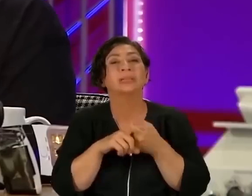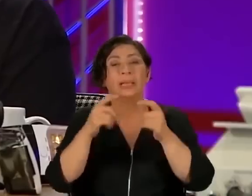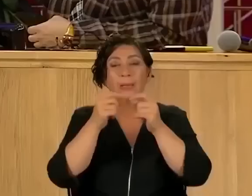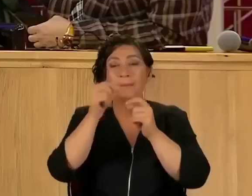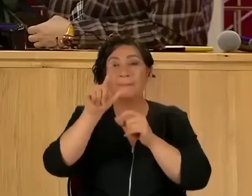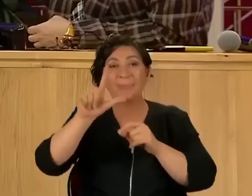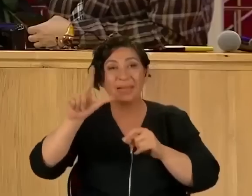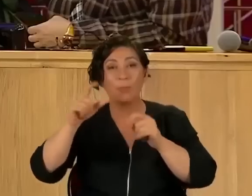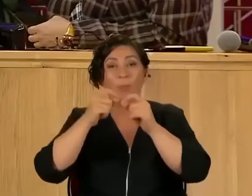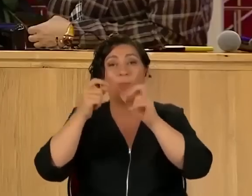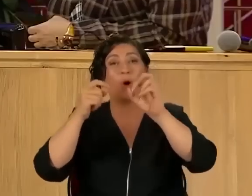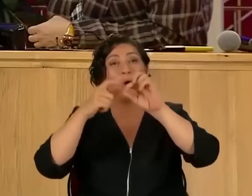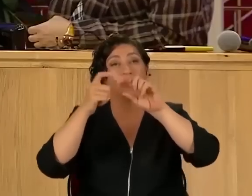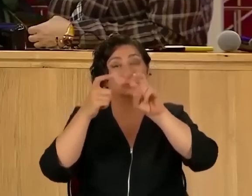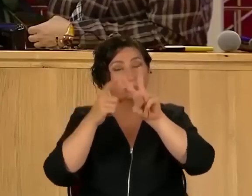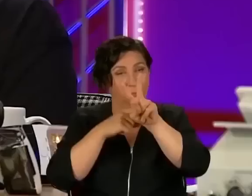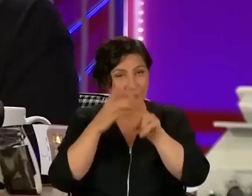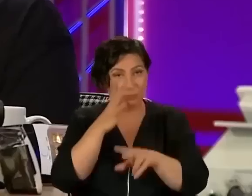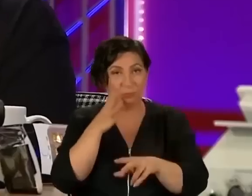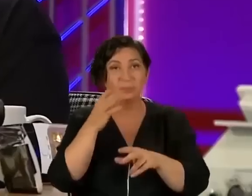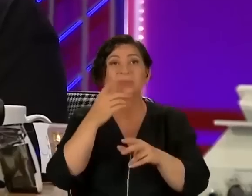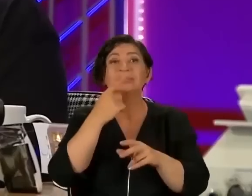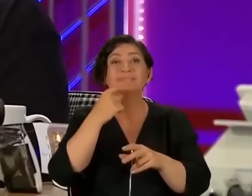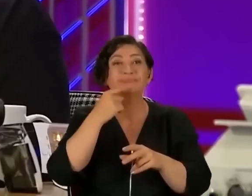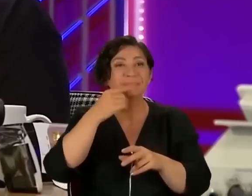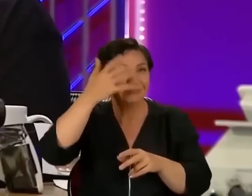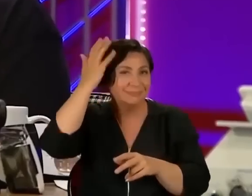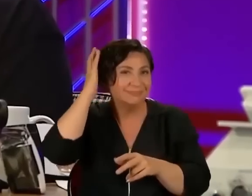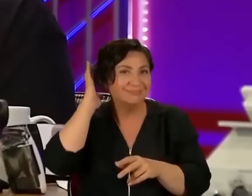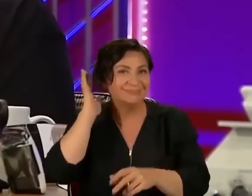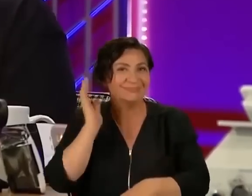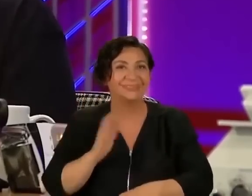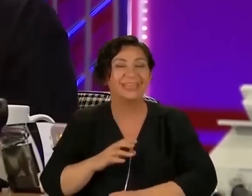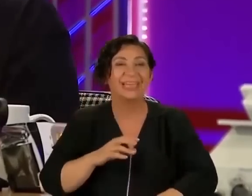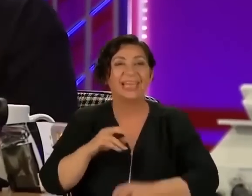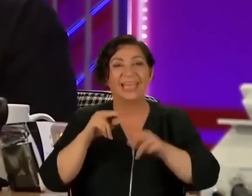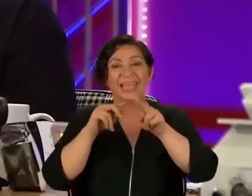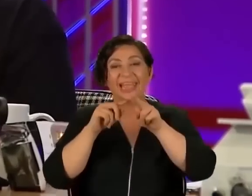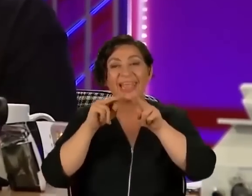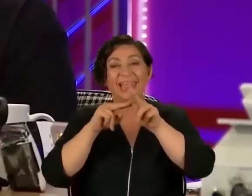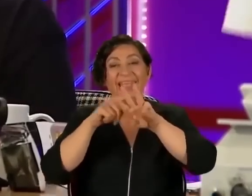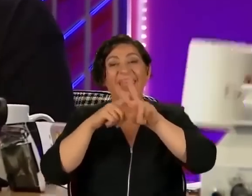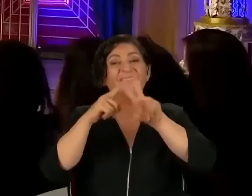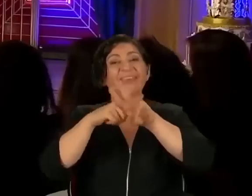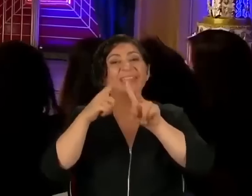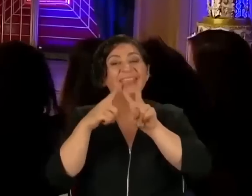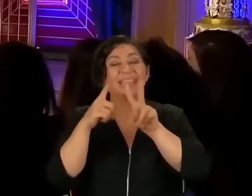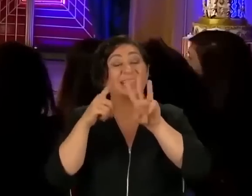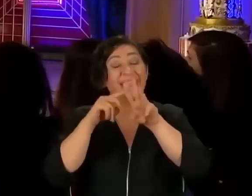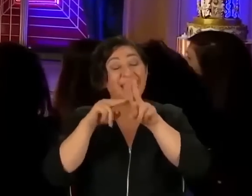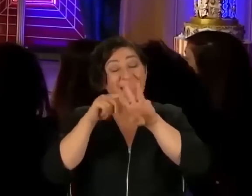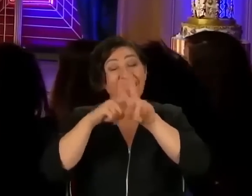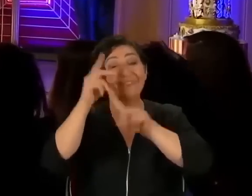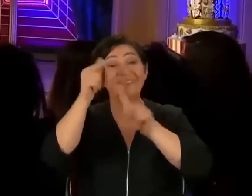Bill Burr'ü seviyorum. Evet. Bill Burr biliyor musun abi? Tabii ki biliyorum. Oyuncu. Evet. Kevin Hart'ın o duygusal hali güzel. Hepsinin ayrı